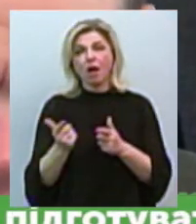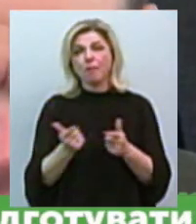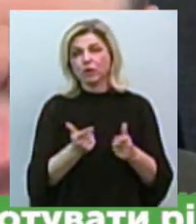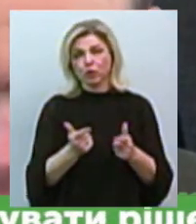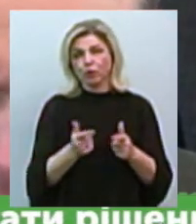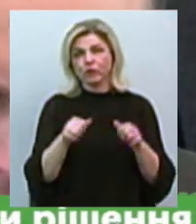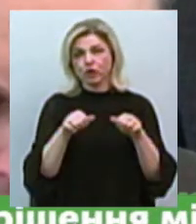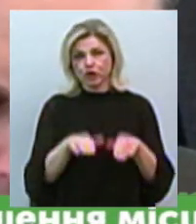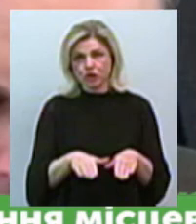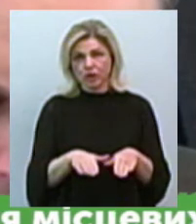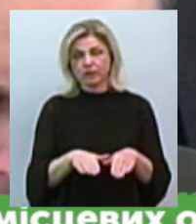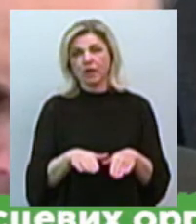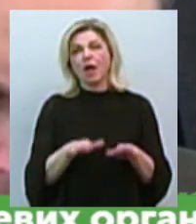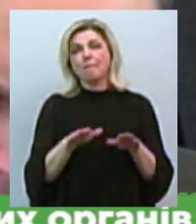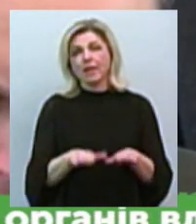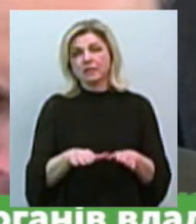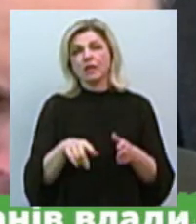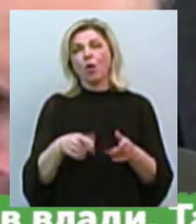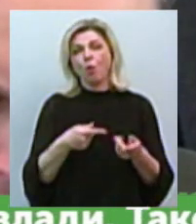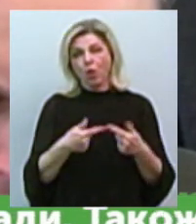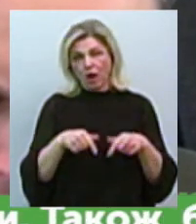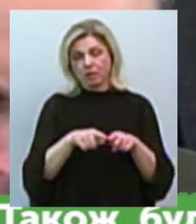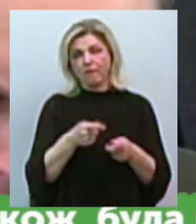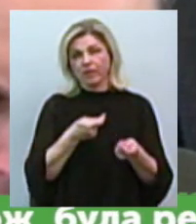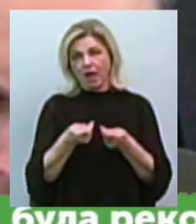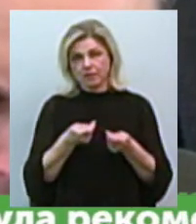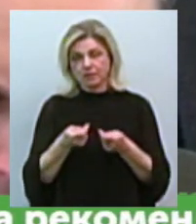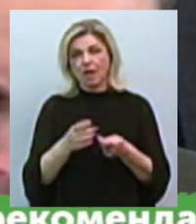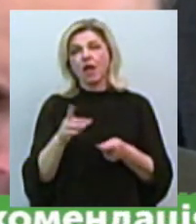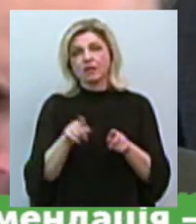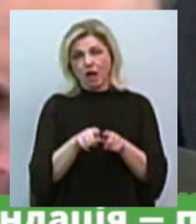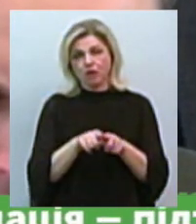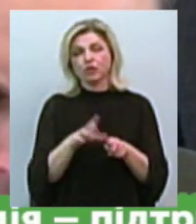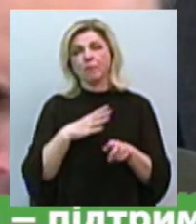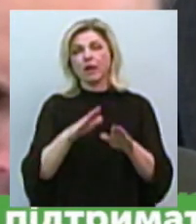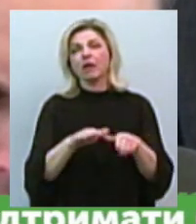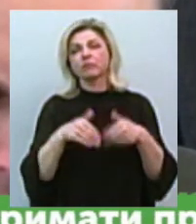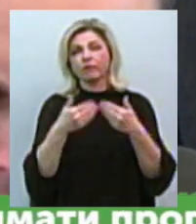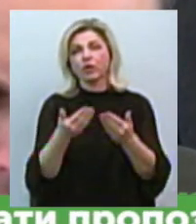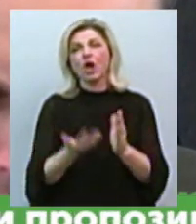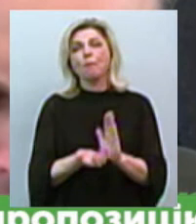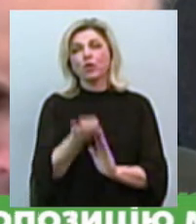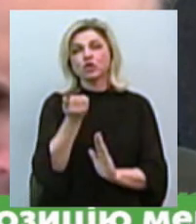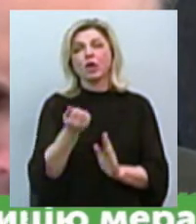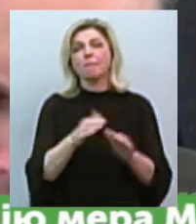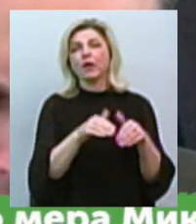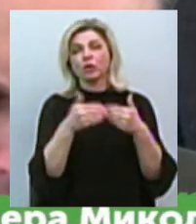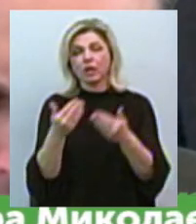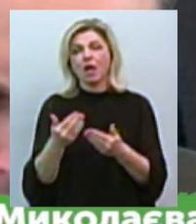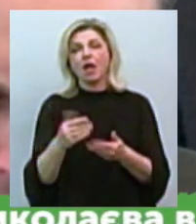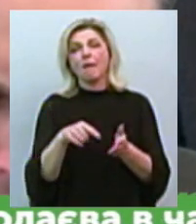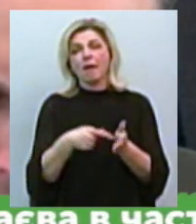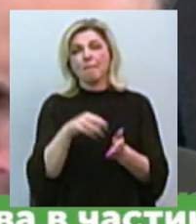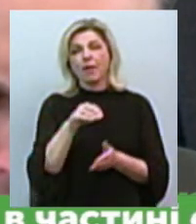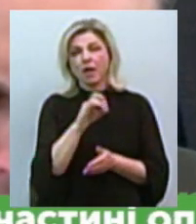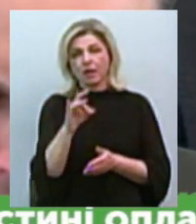решение местных органов власти. Также была рекомендация поддержать предложение мэра города Николаева в